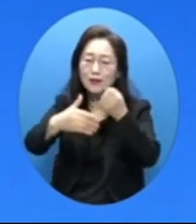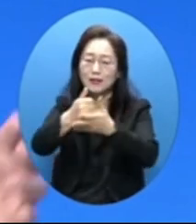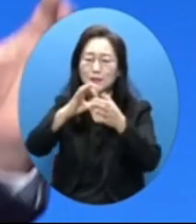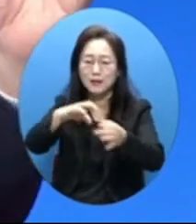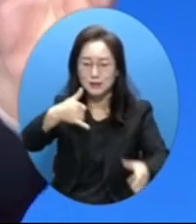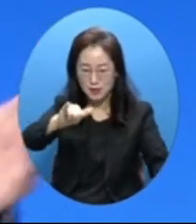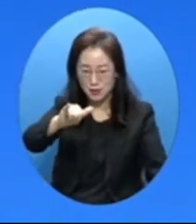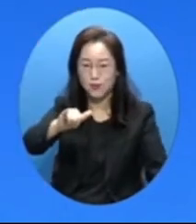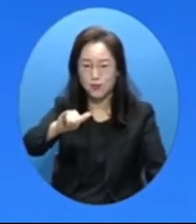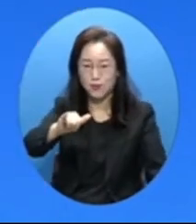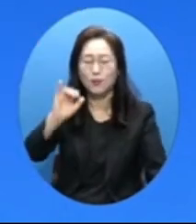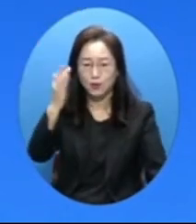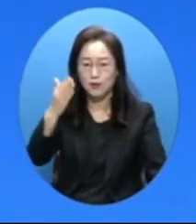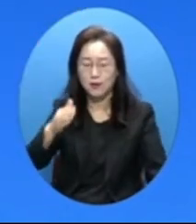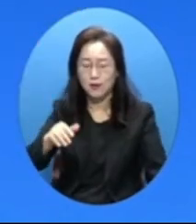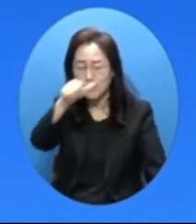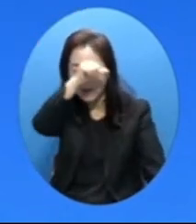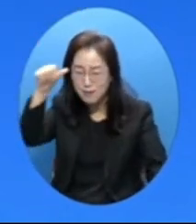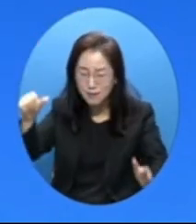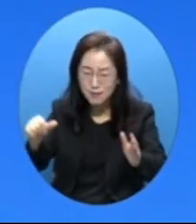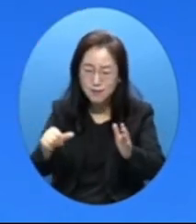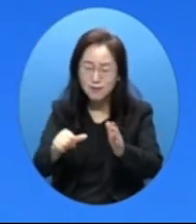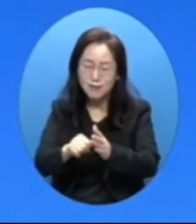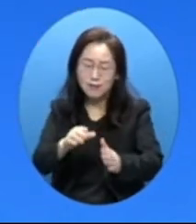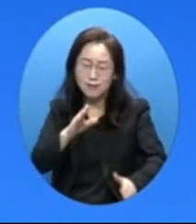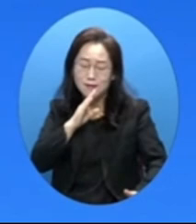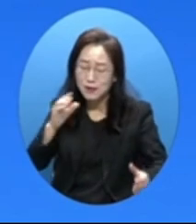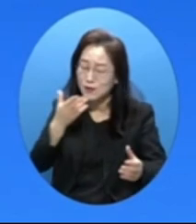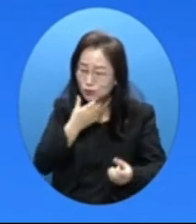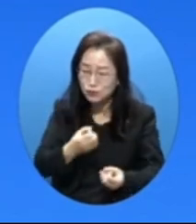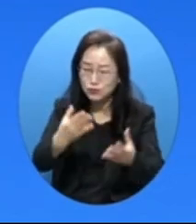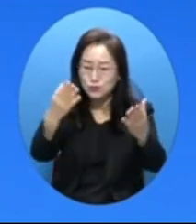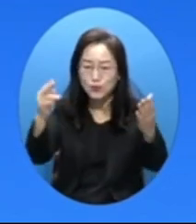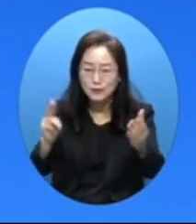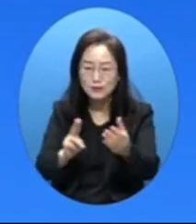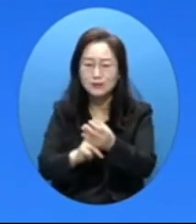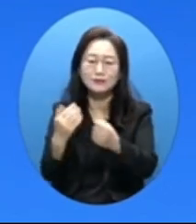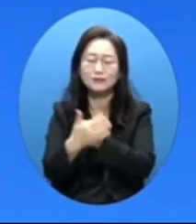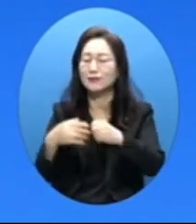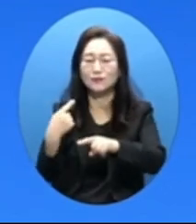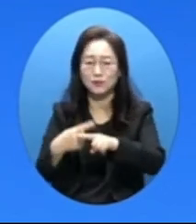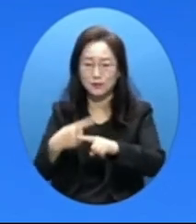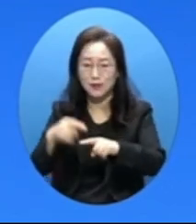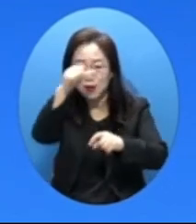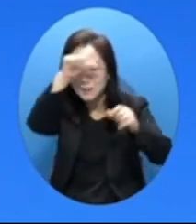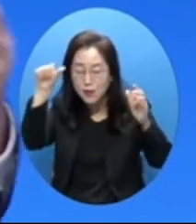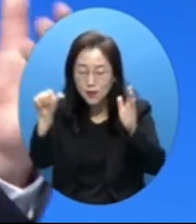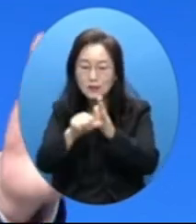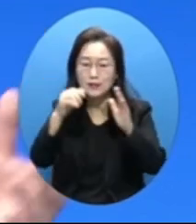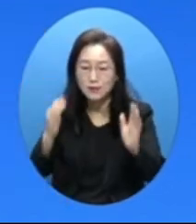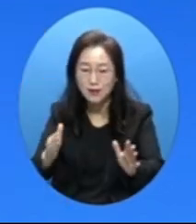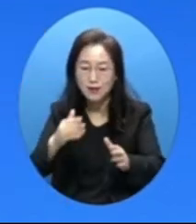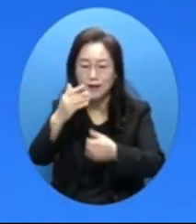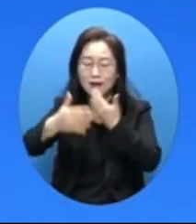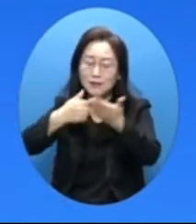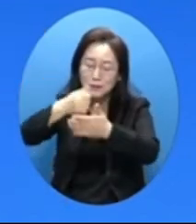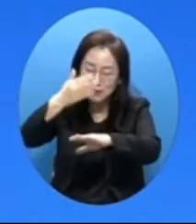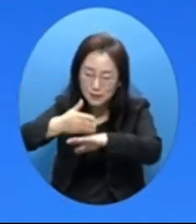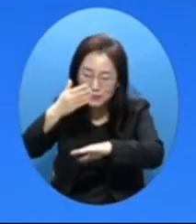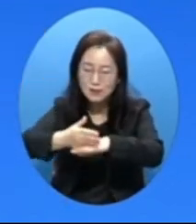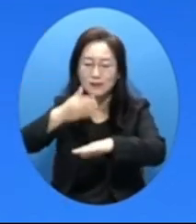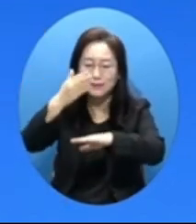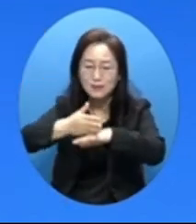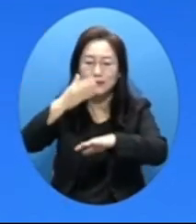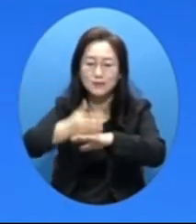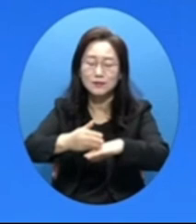하나님의 자녀가 되어서 일생일 때 축복이요 기적이요 은혜인 것입니다 한 평생 우리가 감사를 드리고 또 감사를 드리고